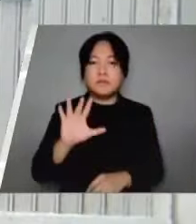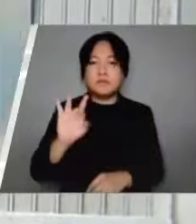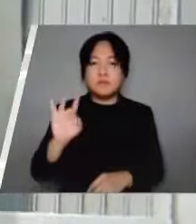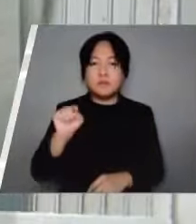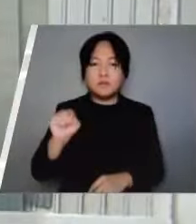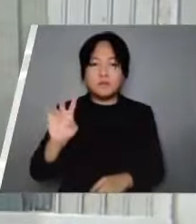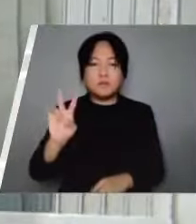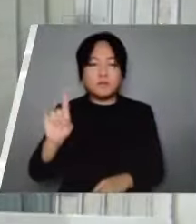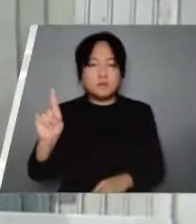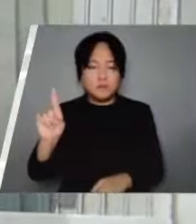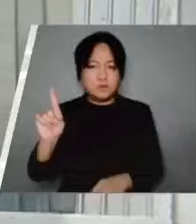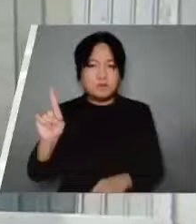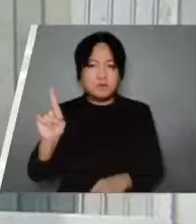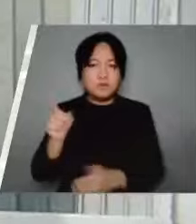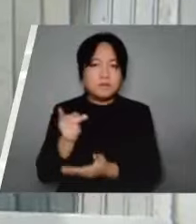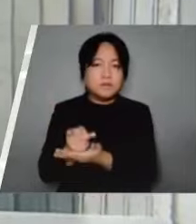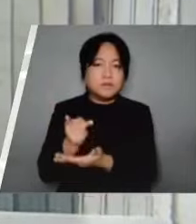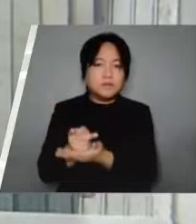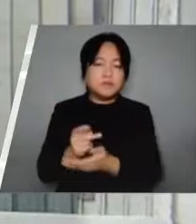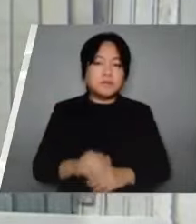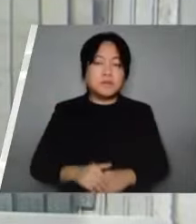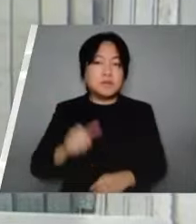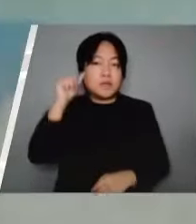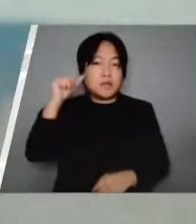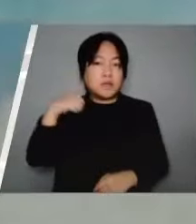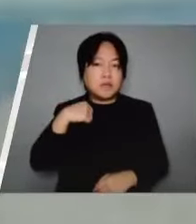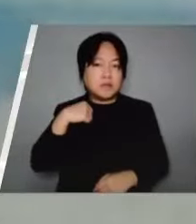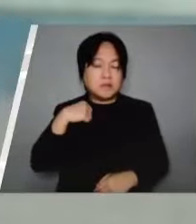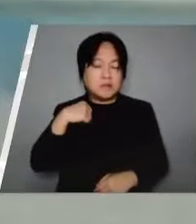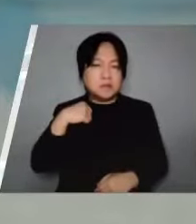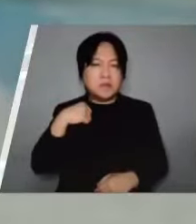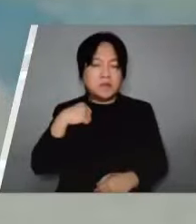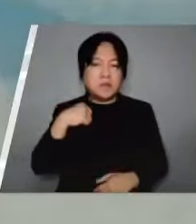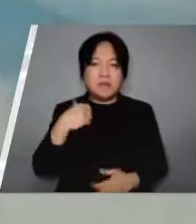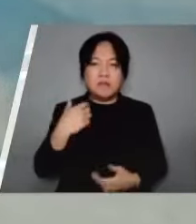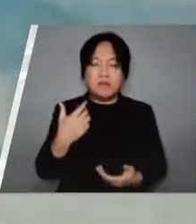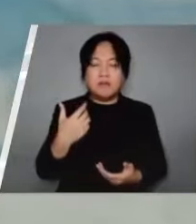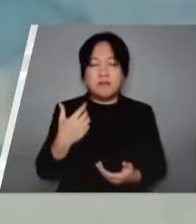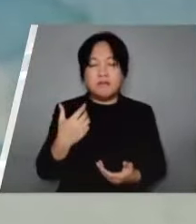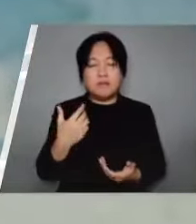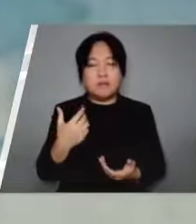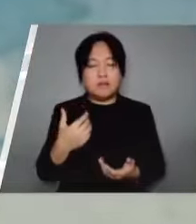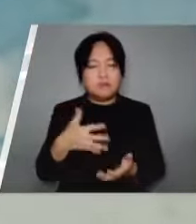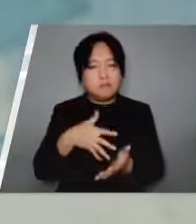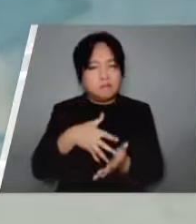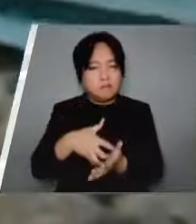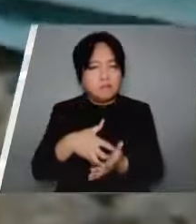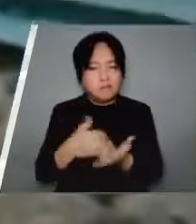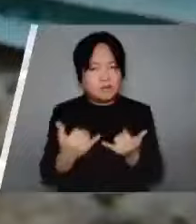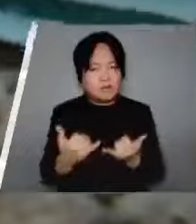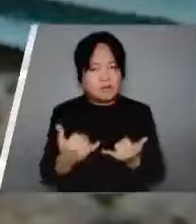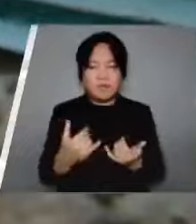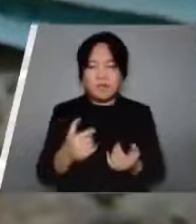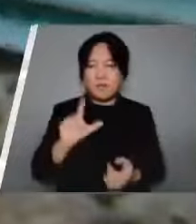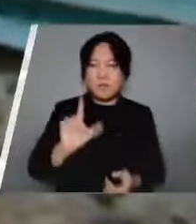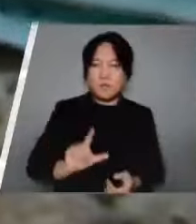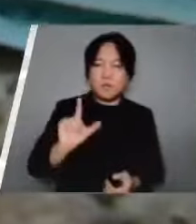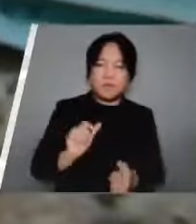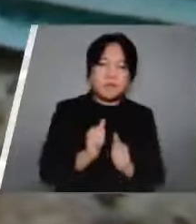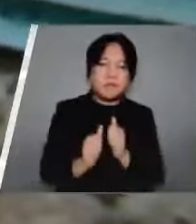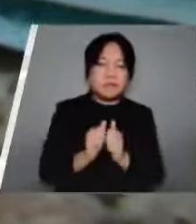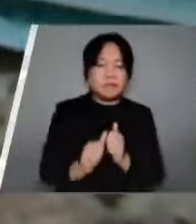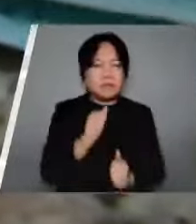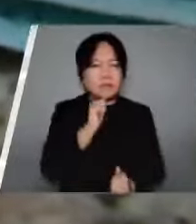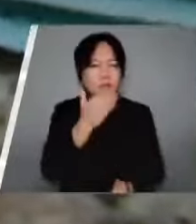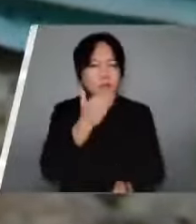pesos and 68 centavos kahapon. Ito na ang pinakamahinang palitan sa nakalipas na 19 na buwan o mula noong November 3,